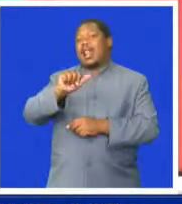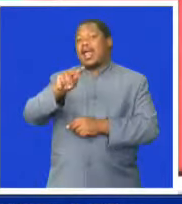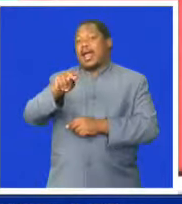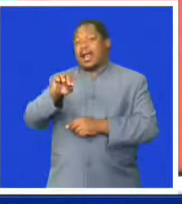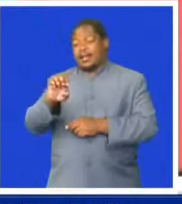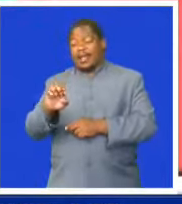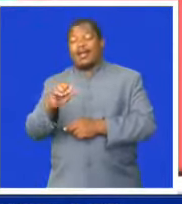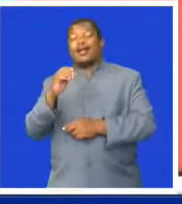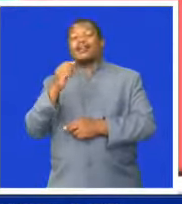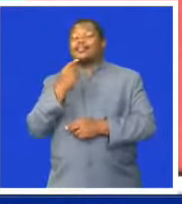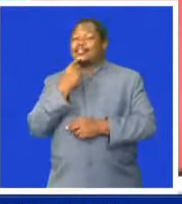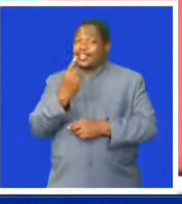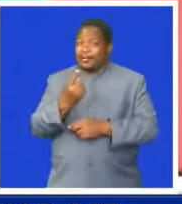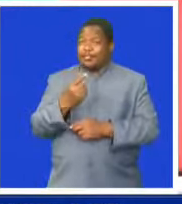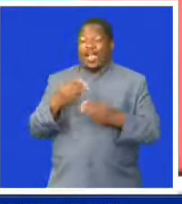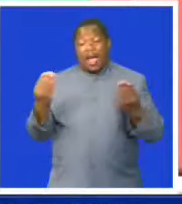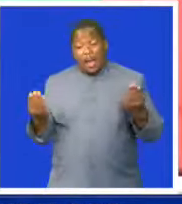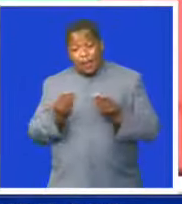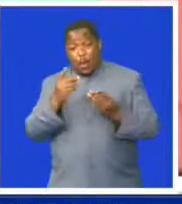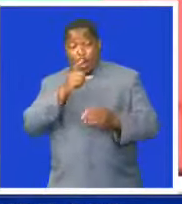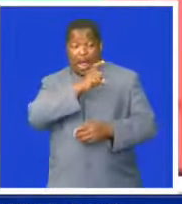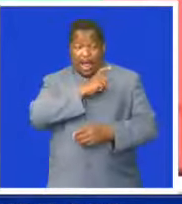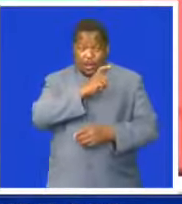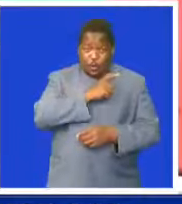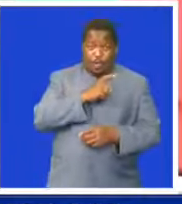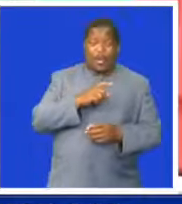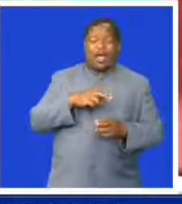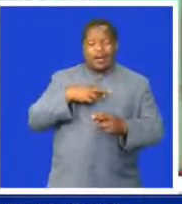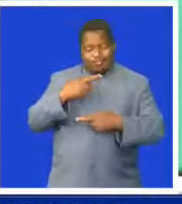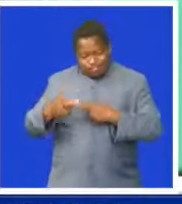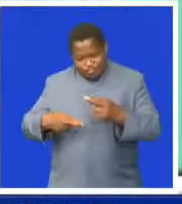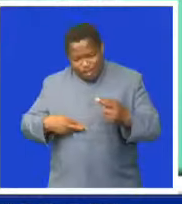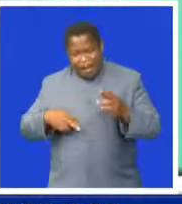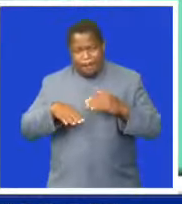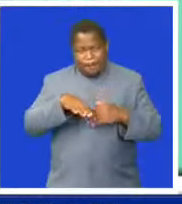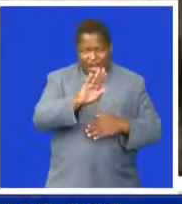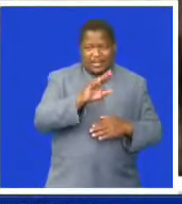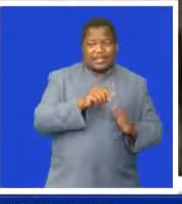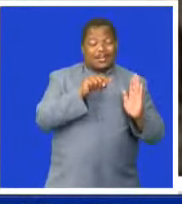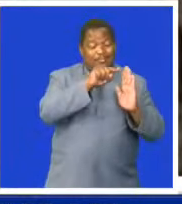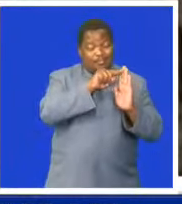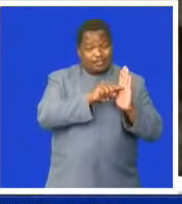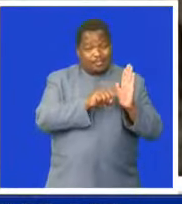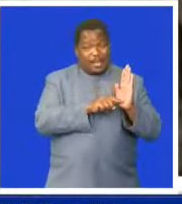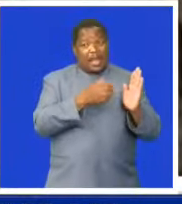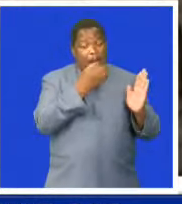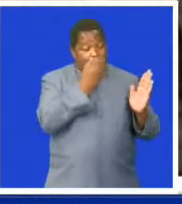nalabafanele ngalokusasele lokusasele nyeva kubo ngekusebenza kwabo. Ama renewals